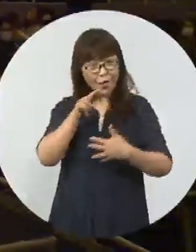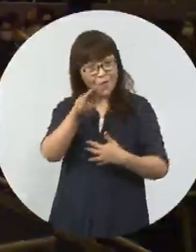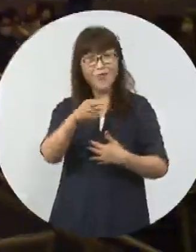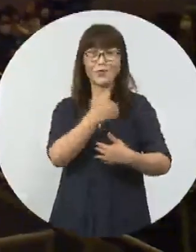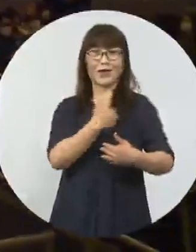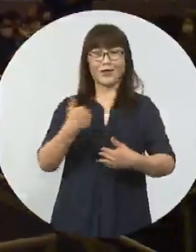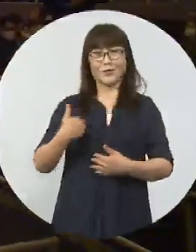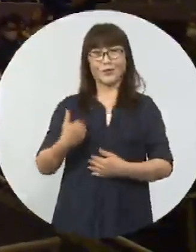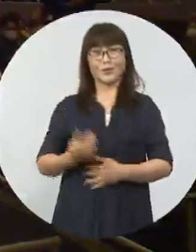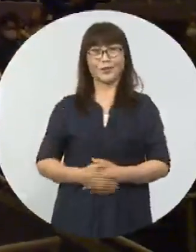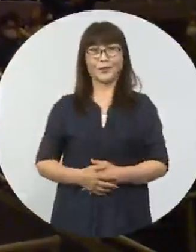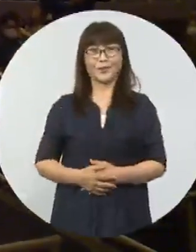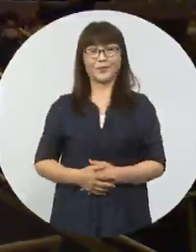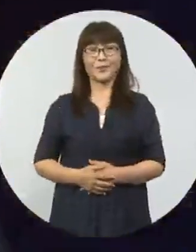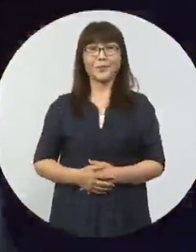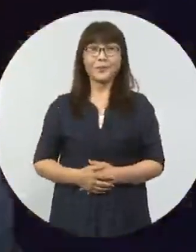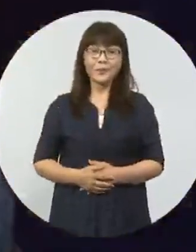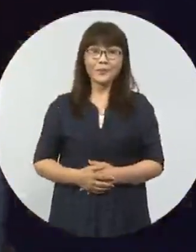学できることに。